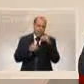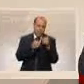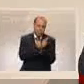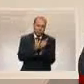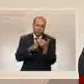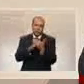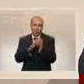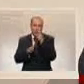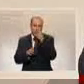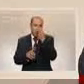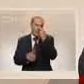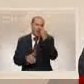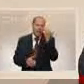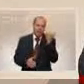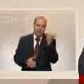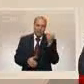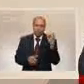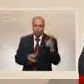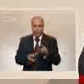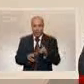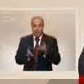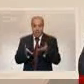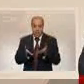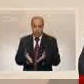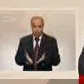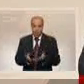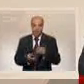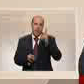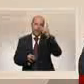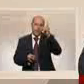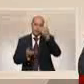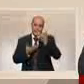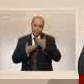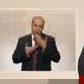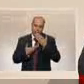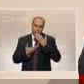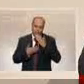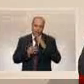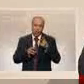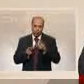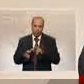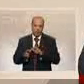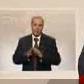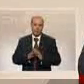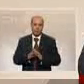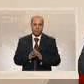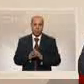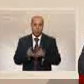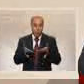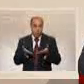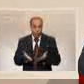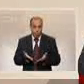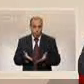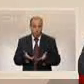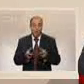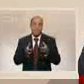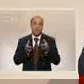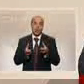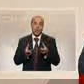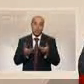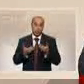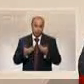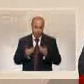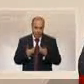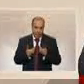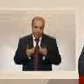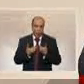بورقيبه بن علي اما عسى ان تكره شيء وهو خير لكم اليوم جتني الفرصه